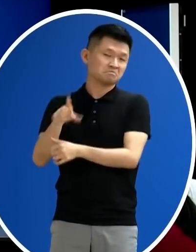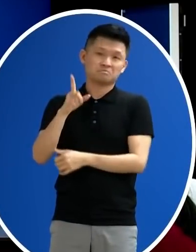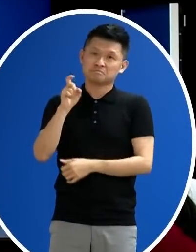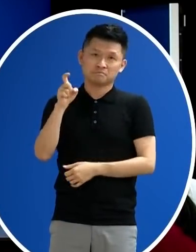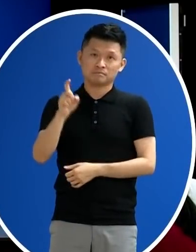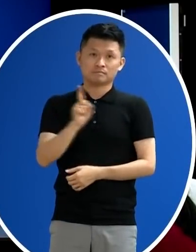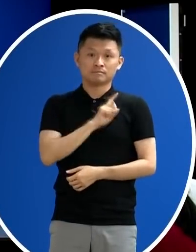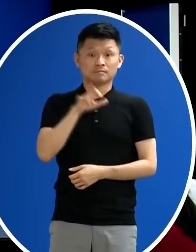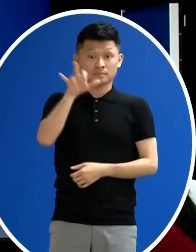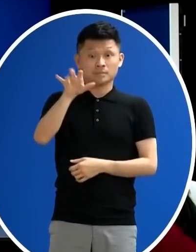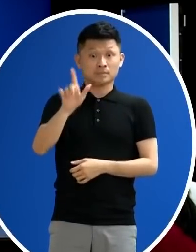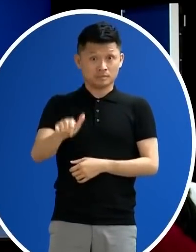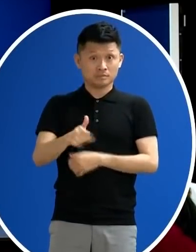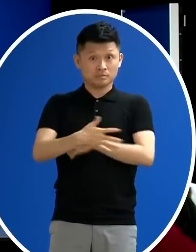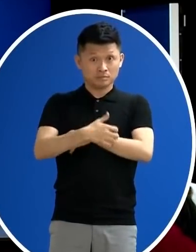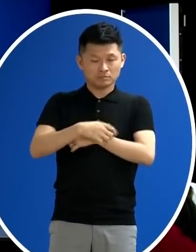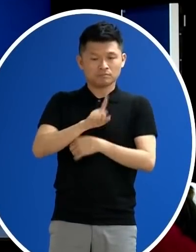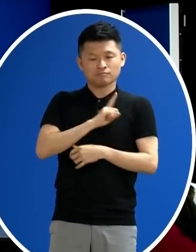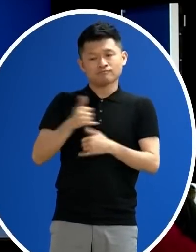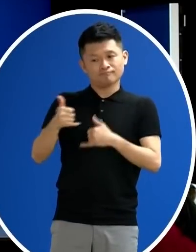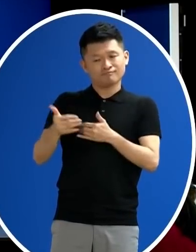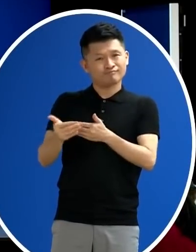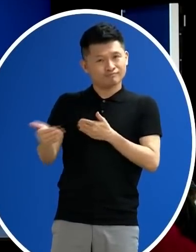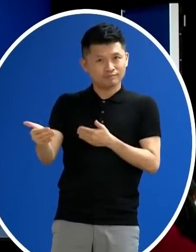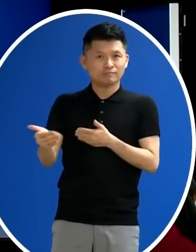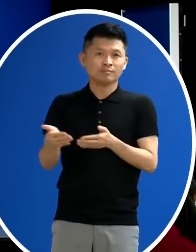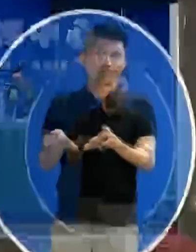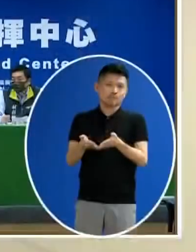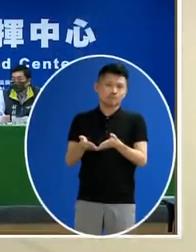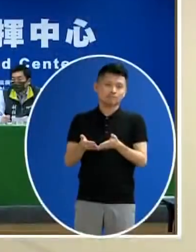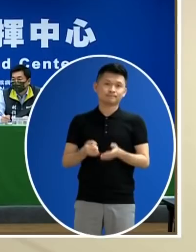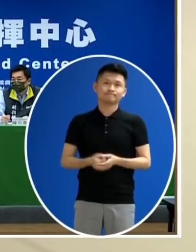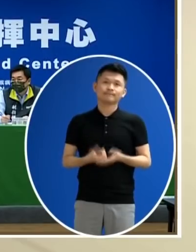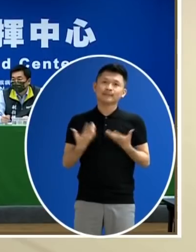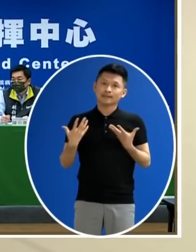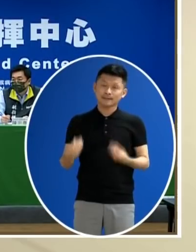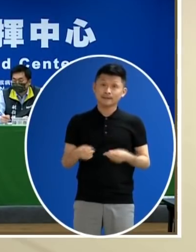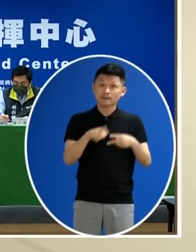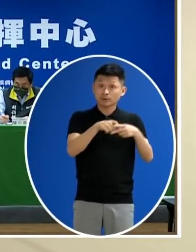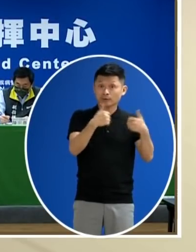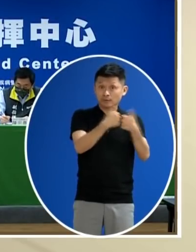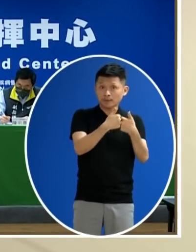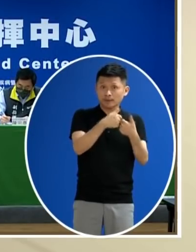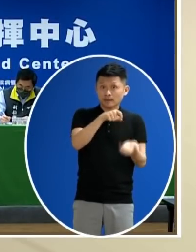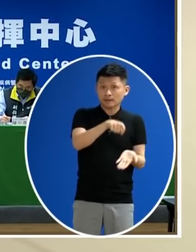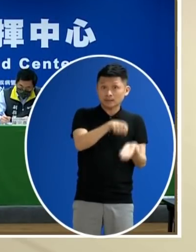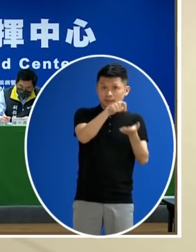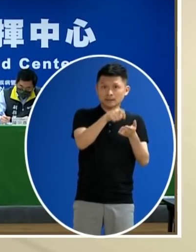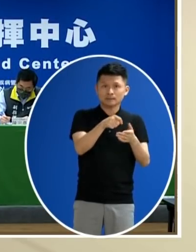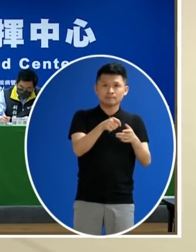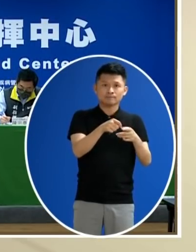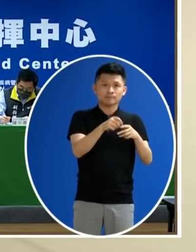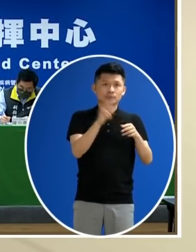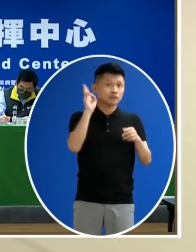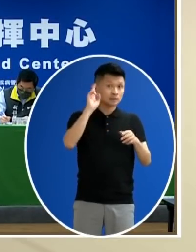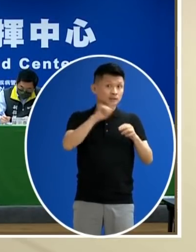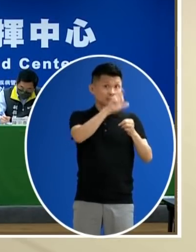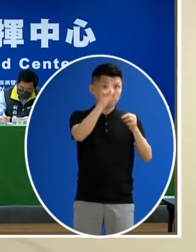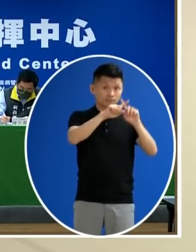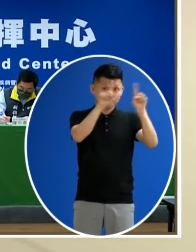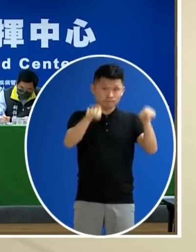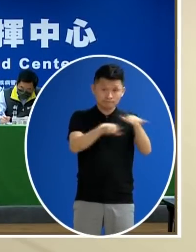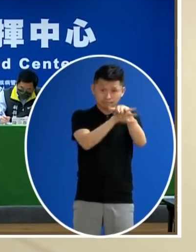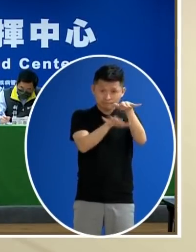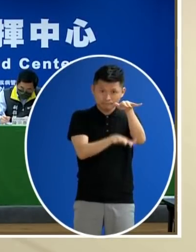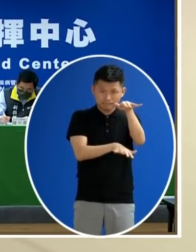求自己的机组员要自行保持距离。那刚刚工会这边就是其实也有发声明，他们希望说，不知道指